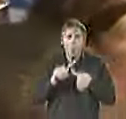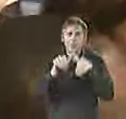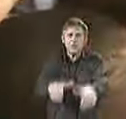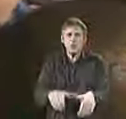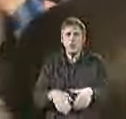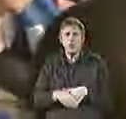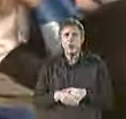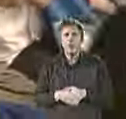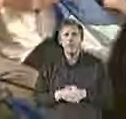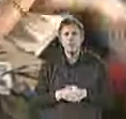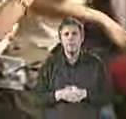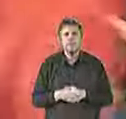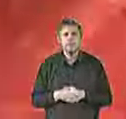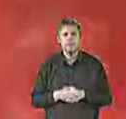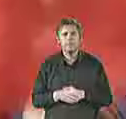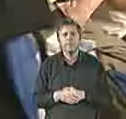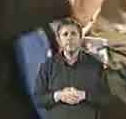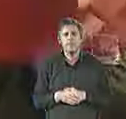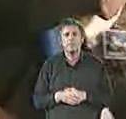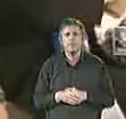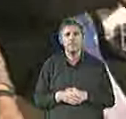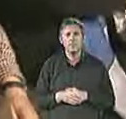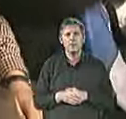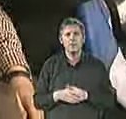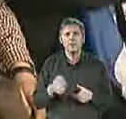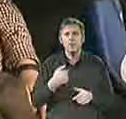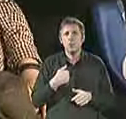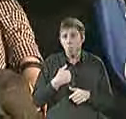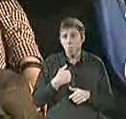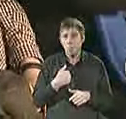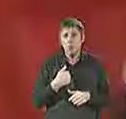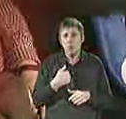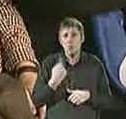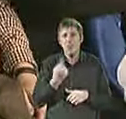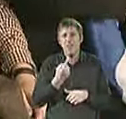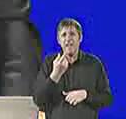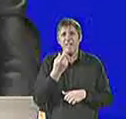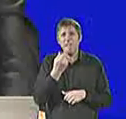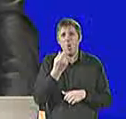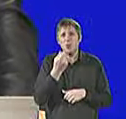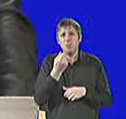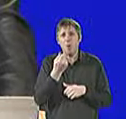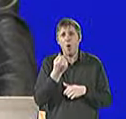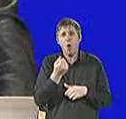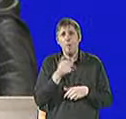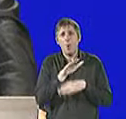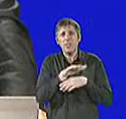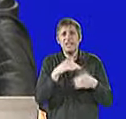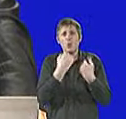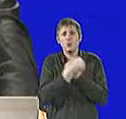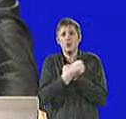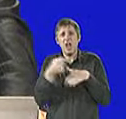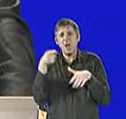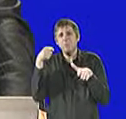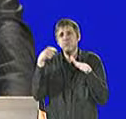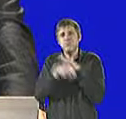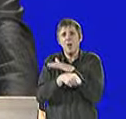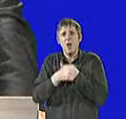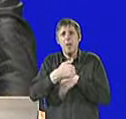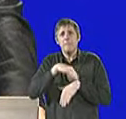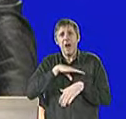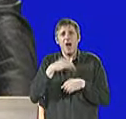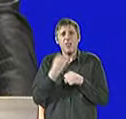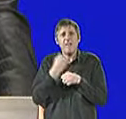En décidant de ne plus financer notre protection sociale uniquement par le